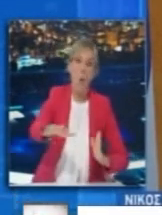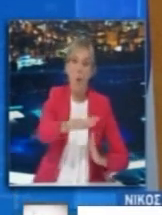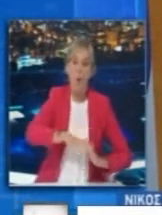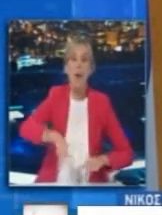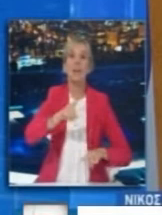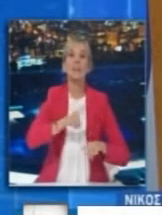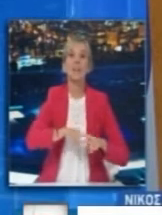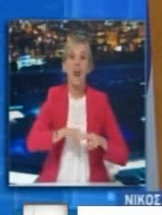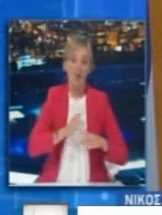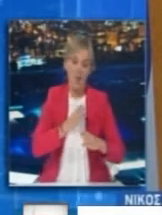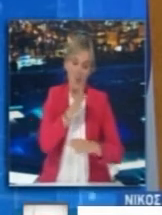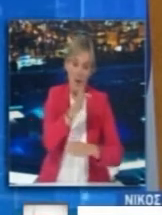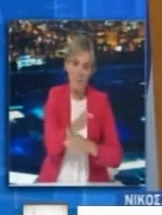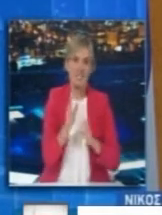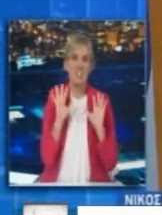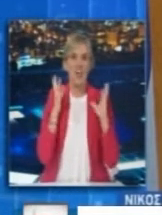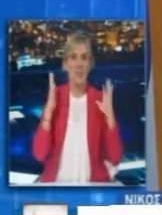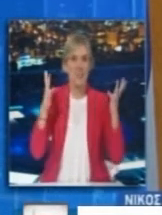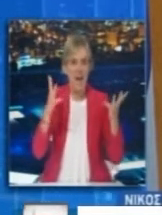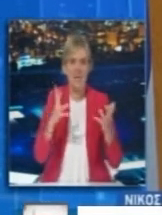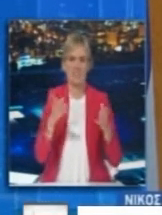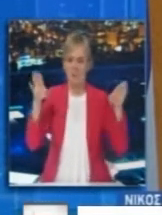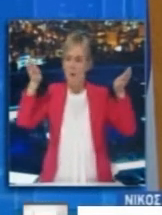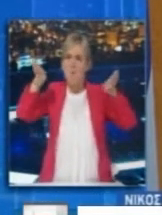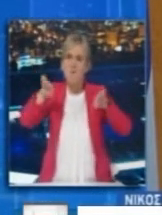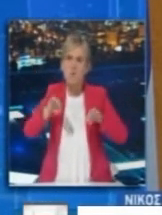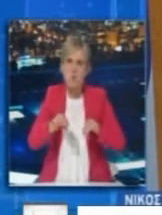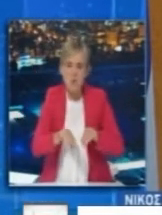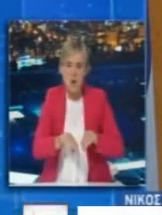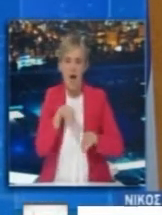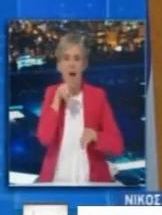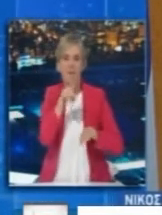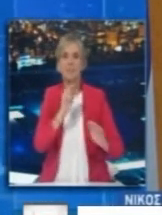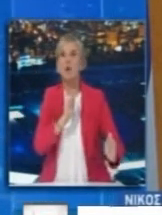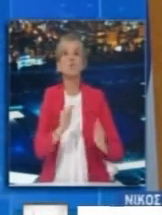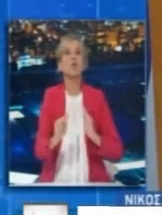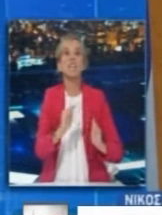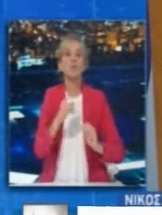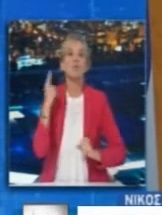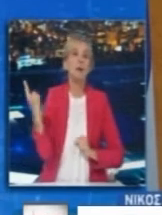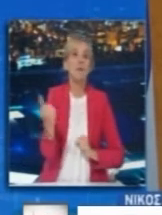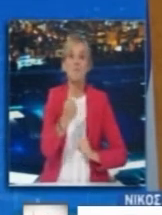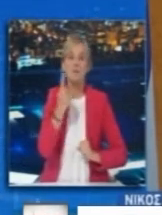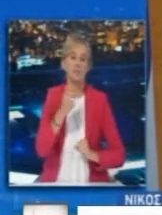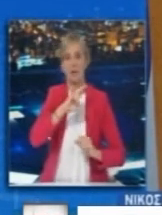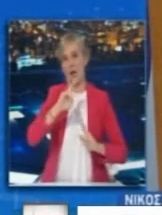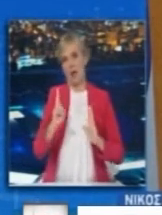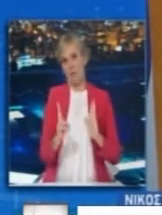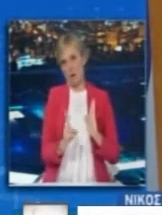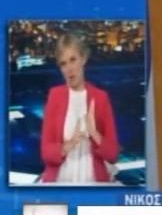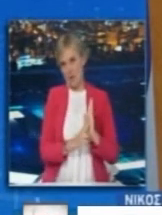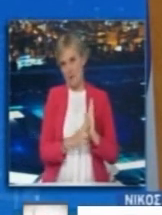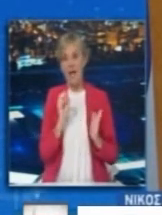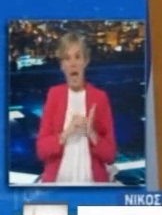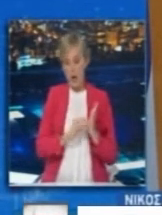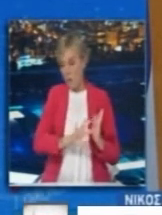διέλευση, παραμονή σε δάση, εθνικούς δρυμούς, περιοχές Natura και άλση. Ταυτόχρονα, για το ίδιο χρονικό διάστημα απαγορεύεται